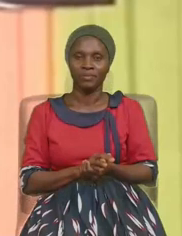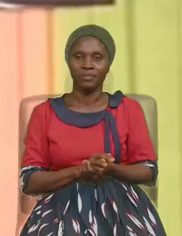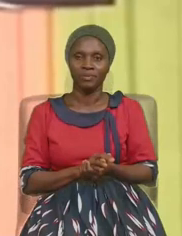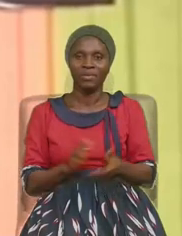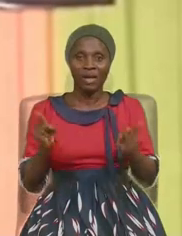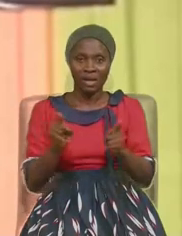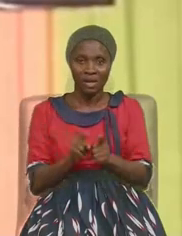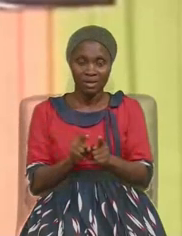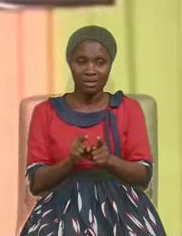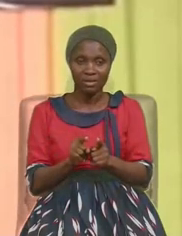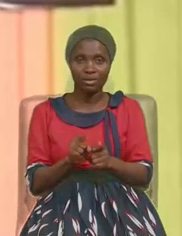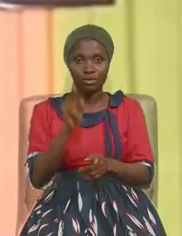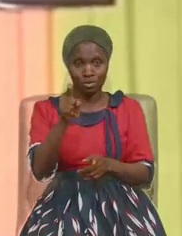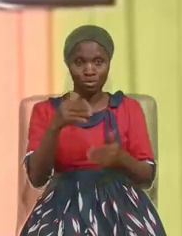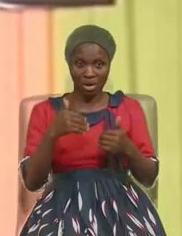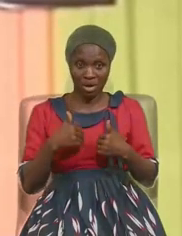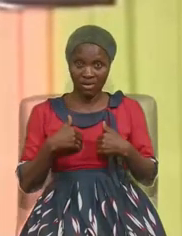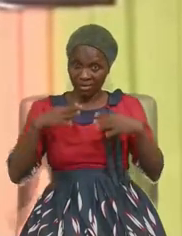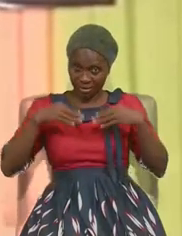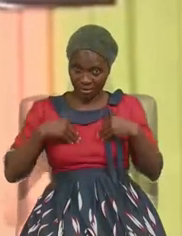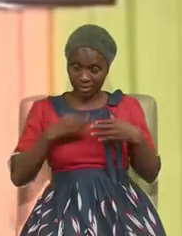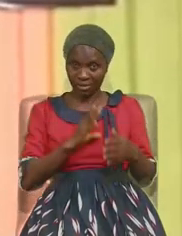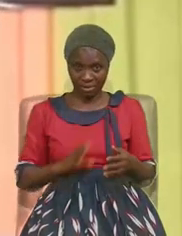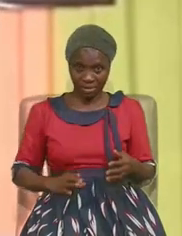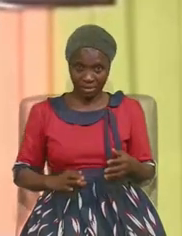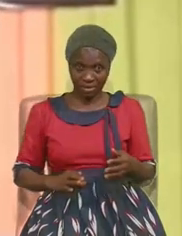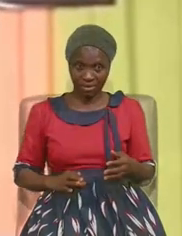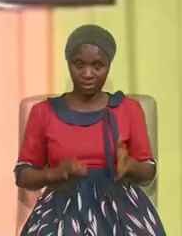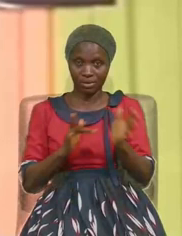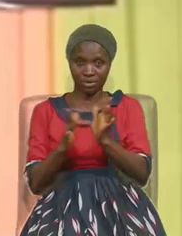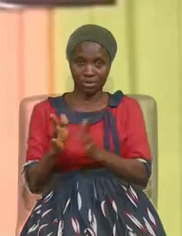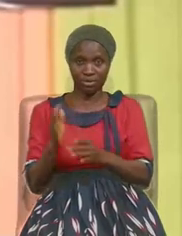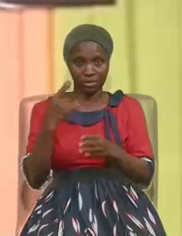Comme vous avez reçu Jésus-Christ, le Seigneur,